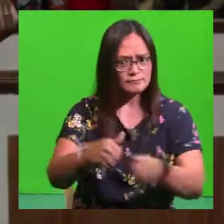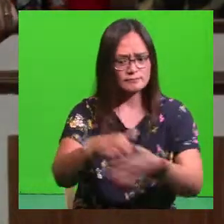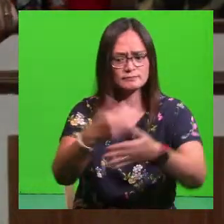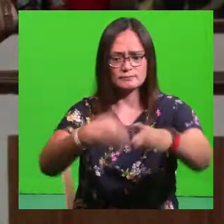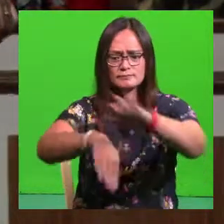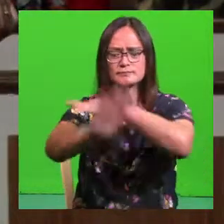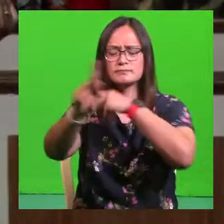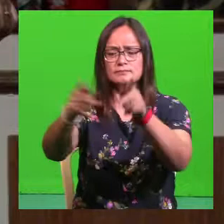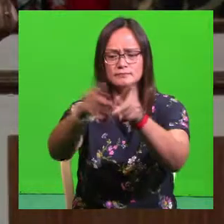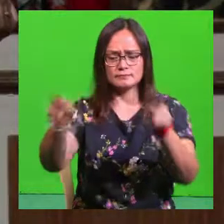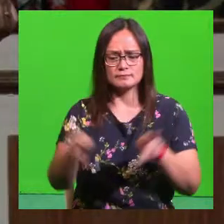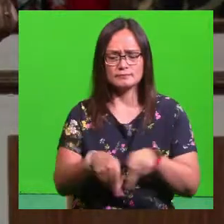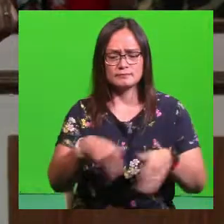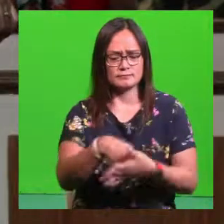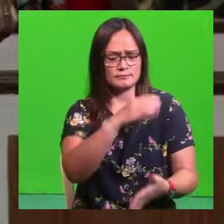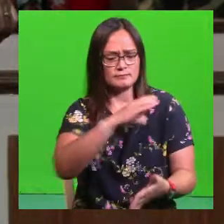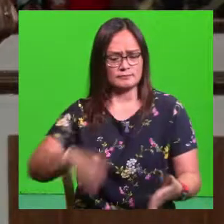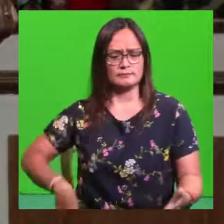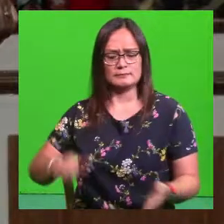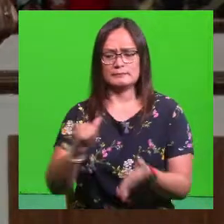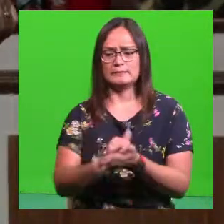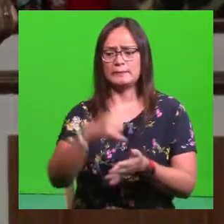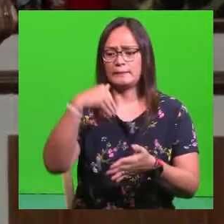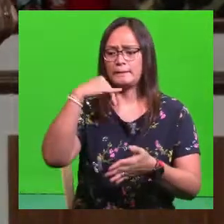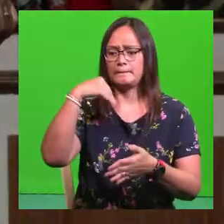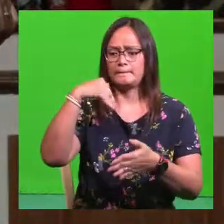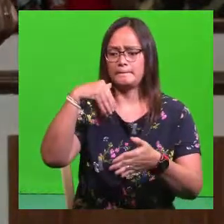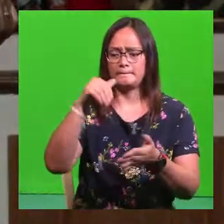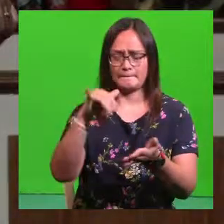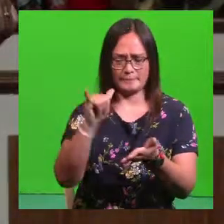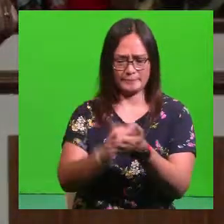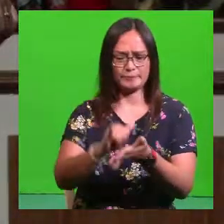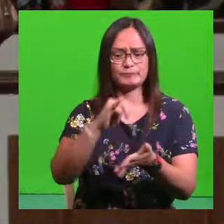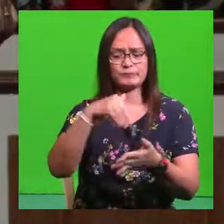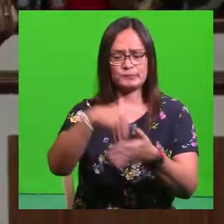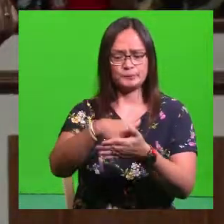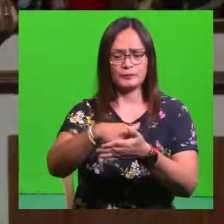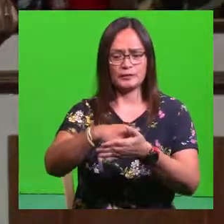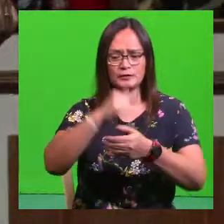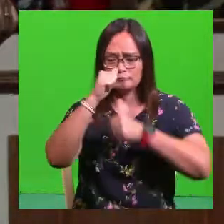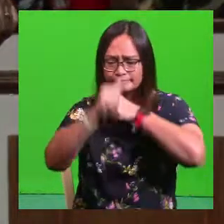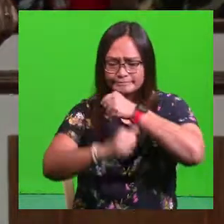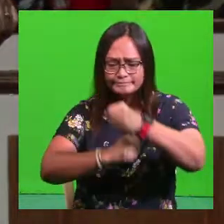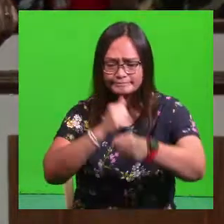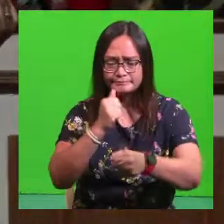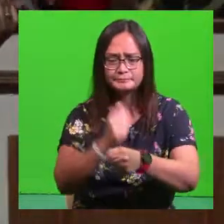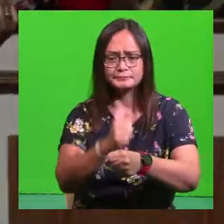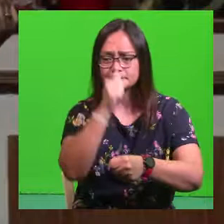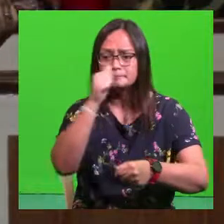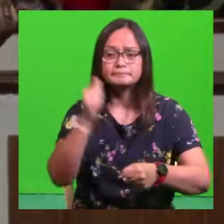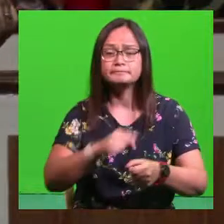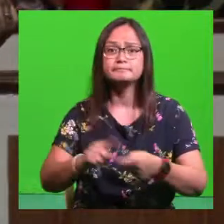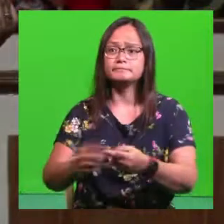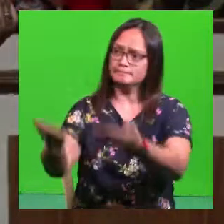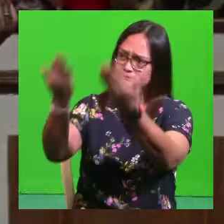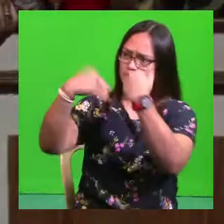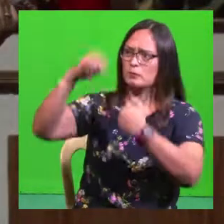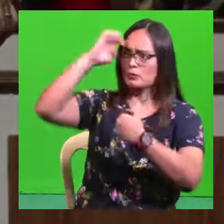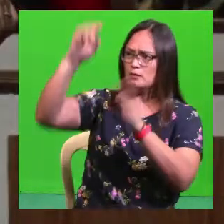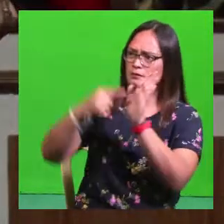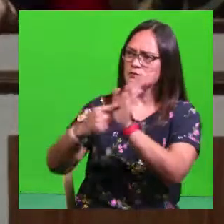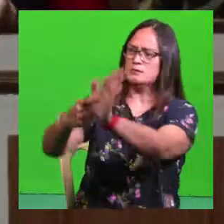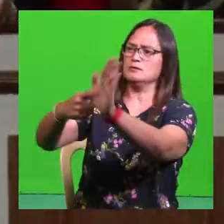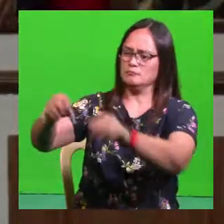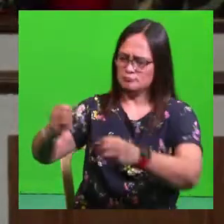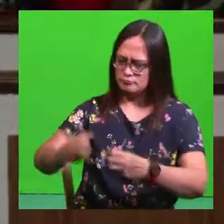in the ages to come, He might show the exceeding riches of His grace in